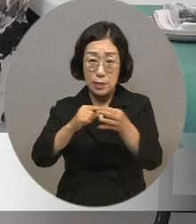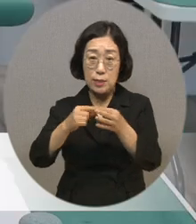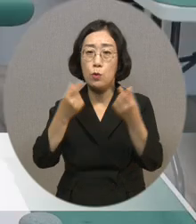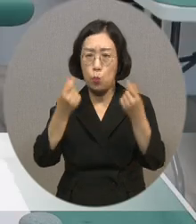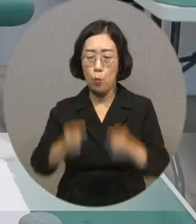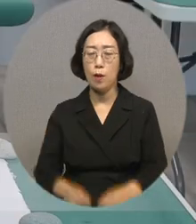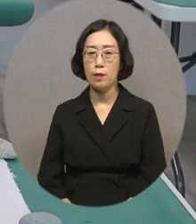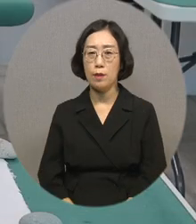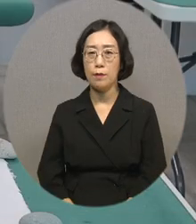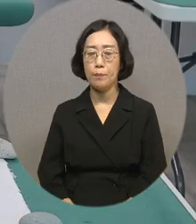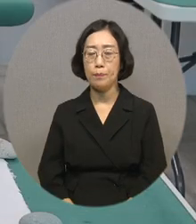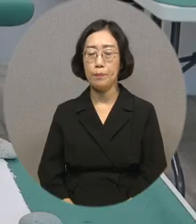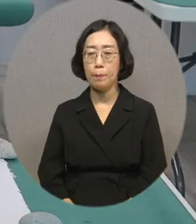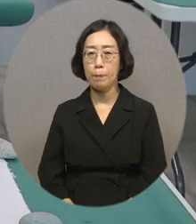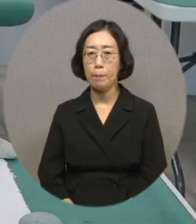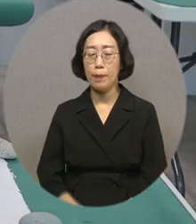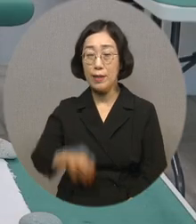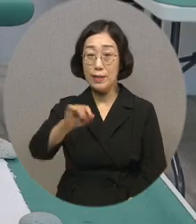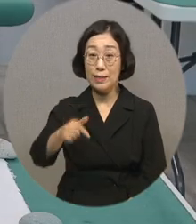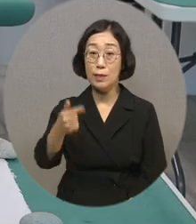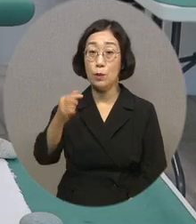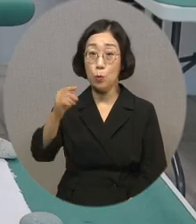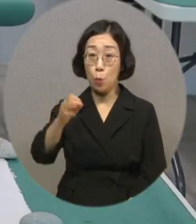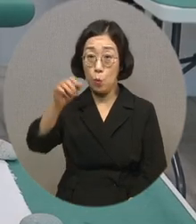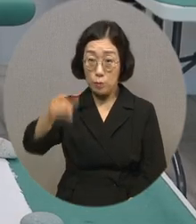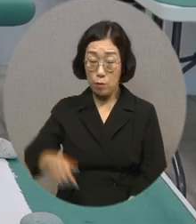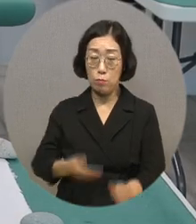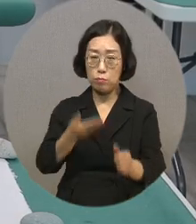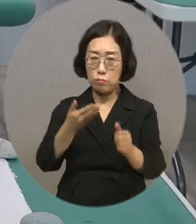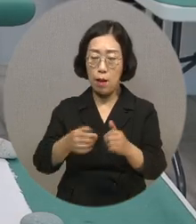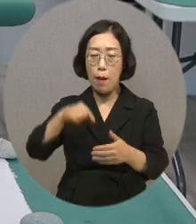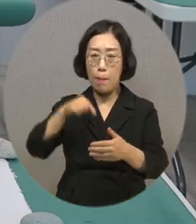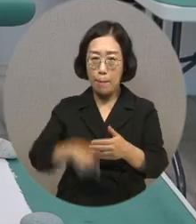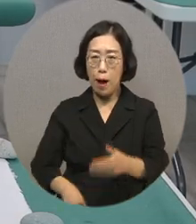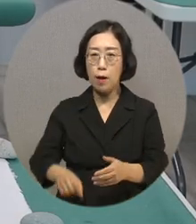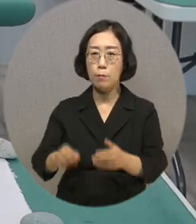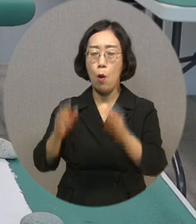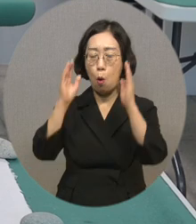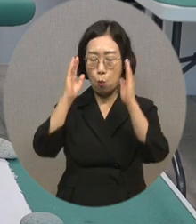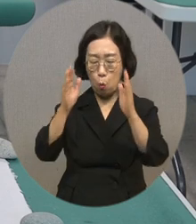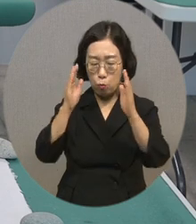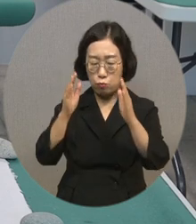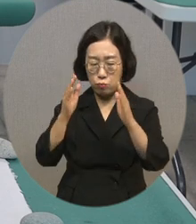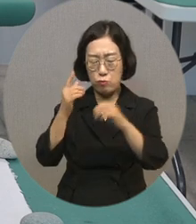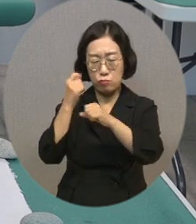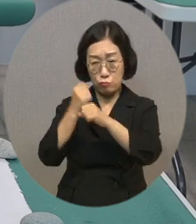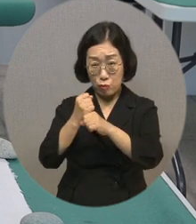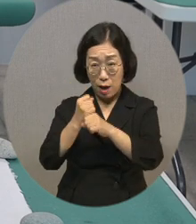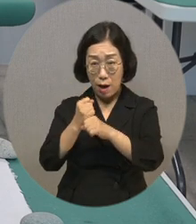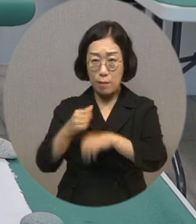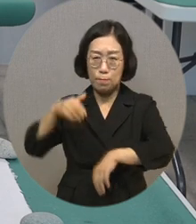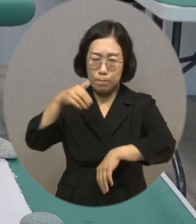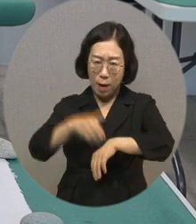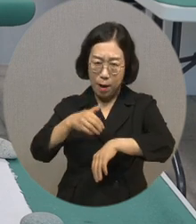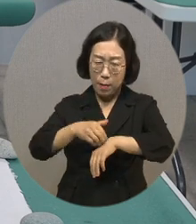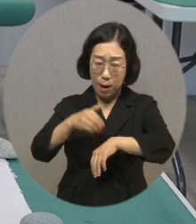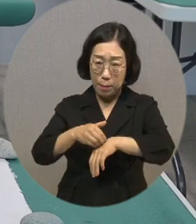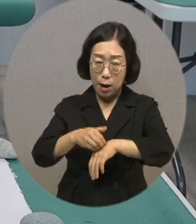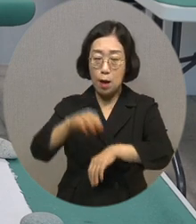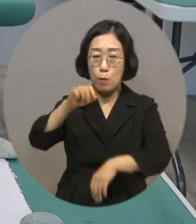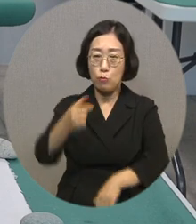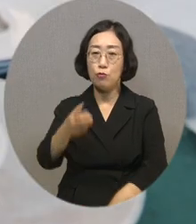그래요. 신동석 작가 역시 마음 공부와 수양을 한다는 생각으로 문인화를